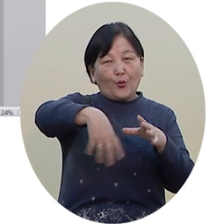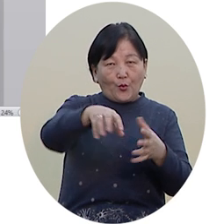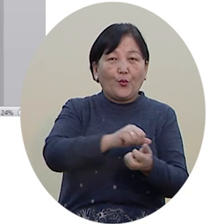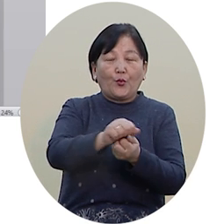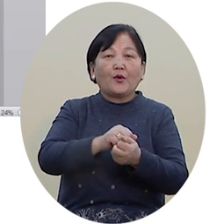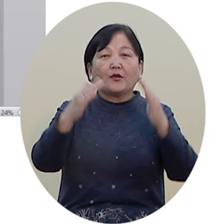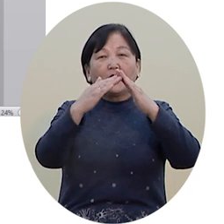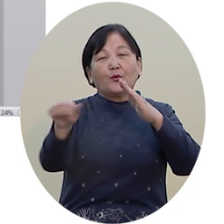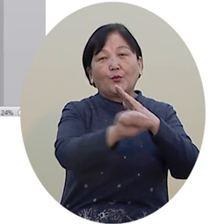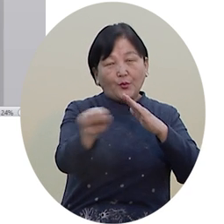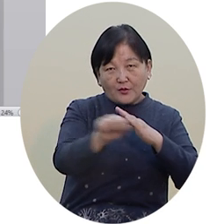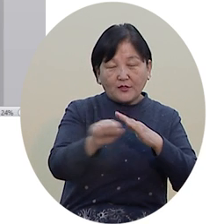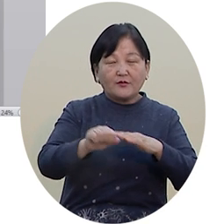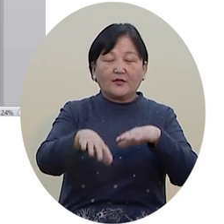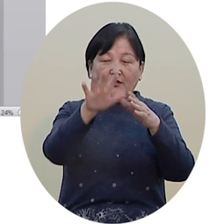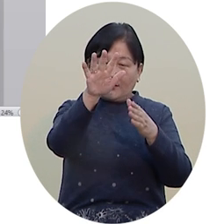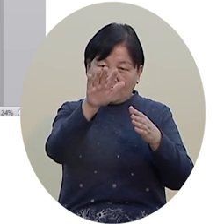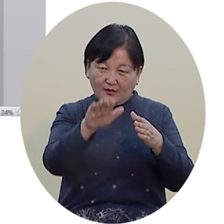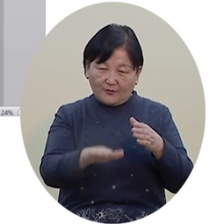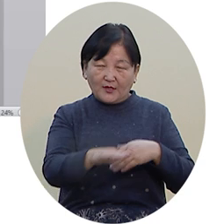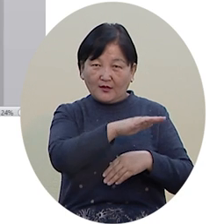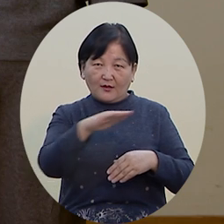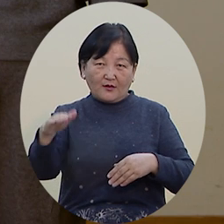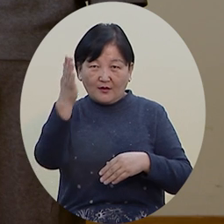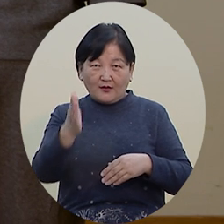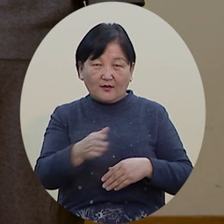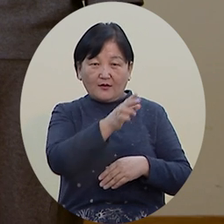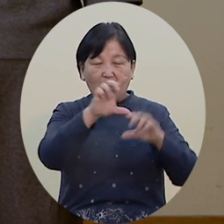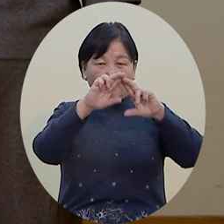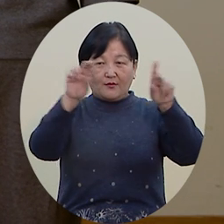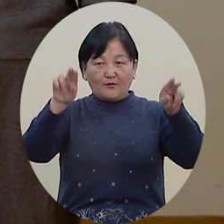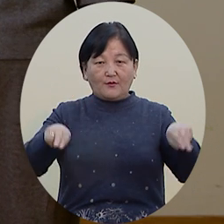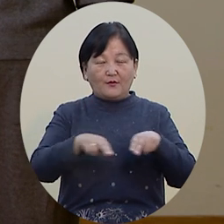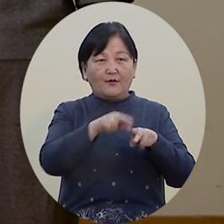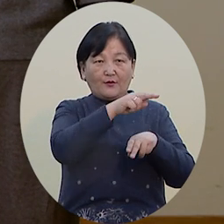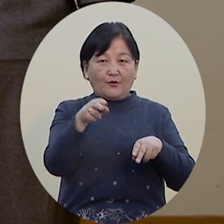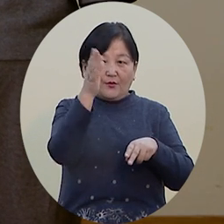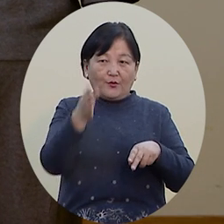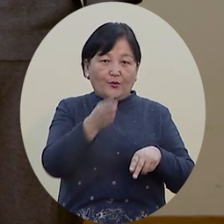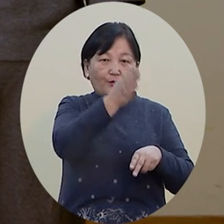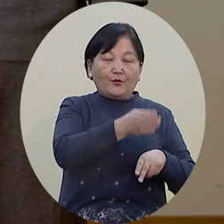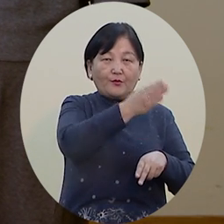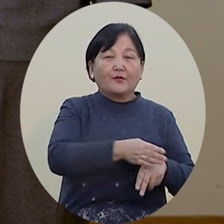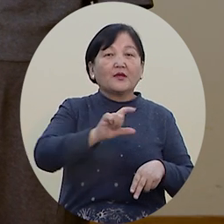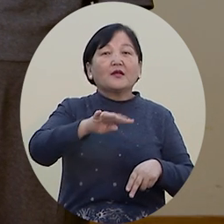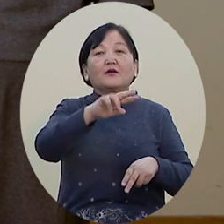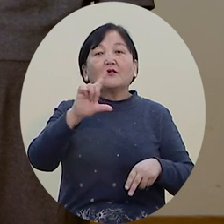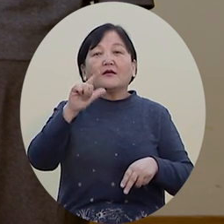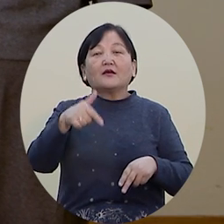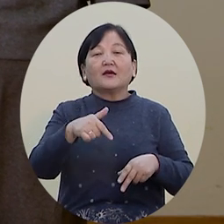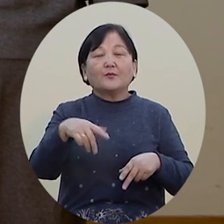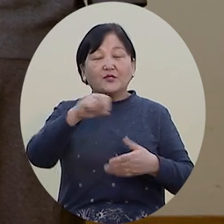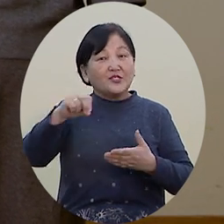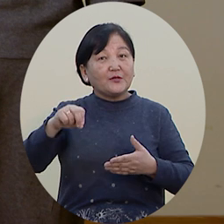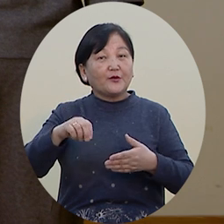гих мэтлийн хэрэглээнүүдээ доош нь чагсааж бичээд за энэ тооцоо хийж зурх юм бол бүгдээрээ яг нэг гэрийнхаа усны